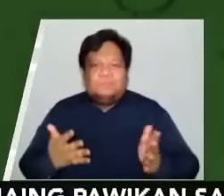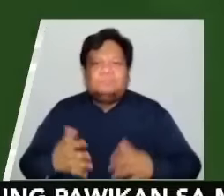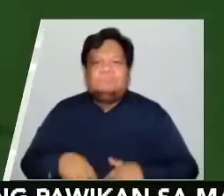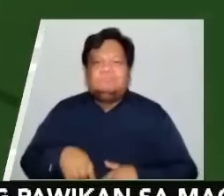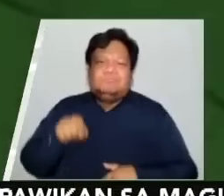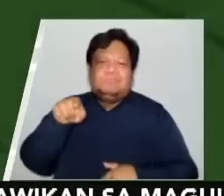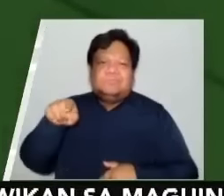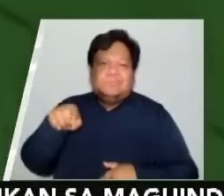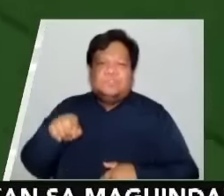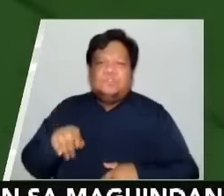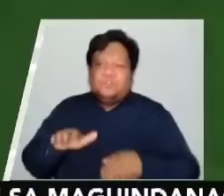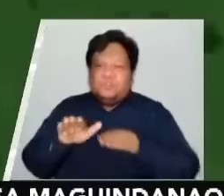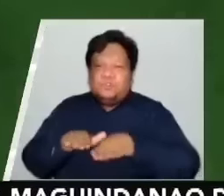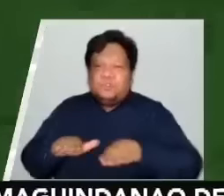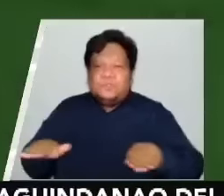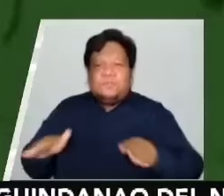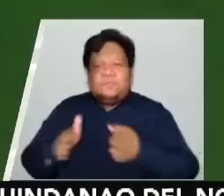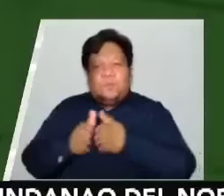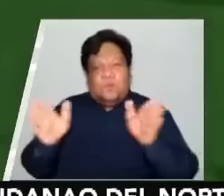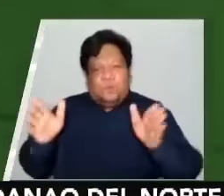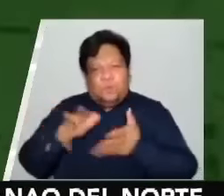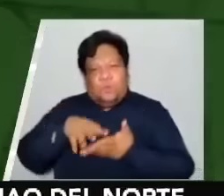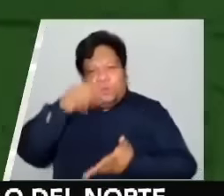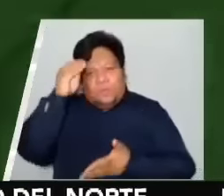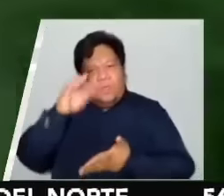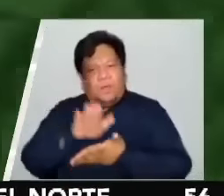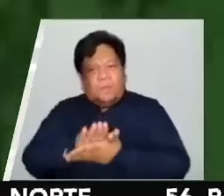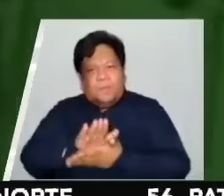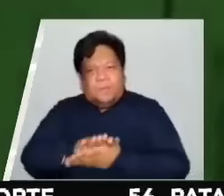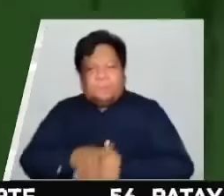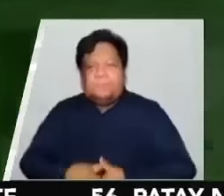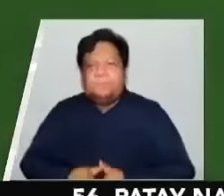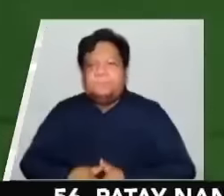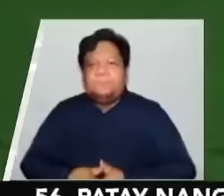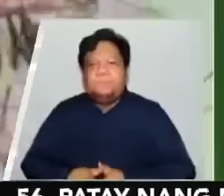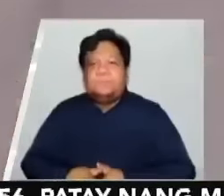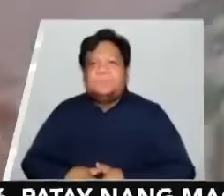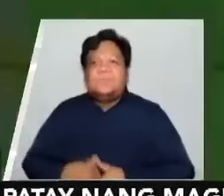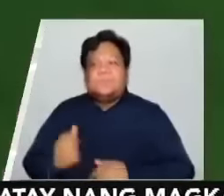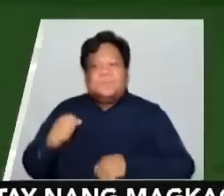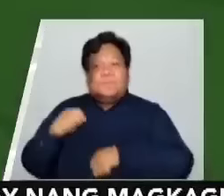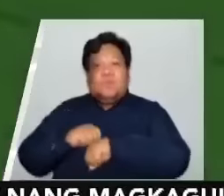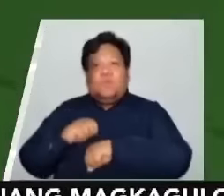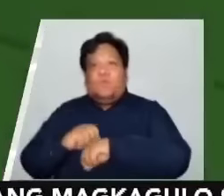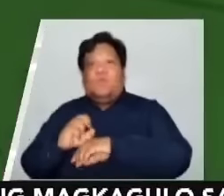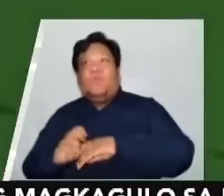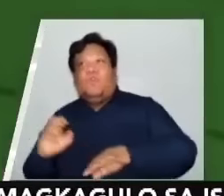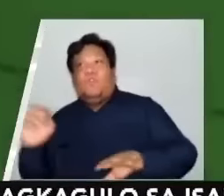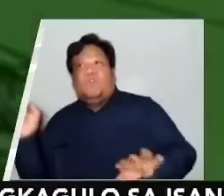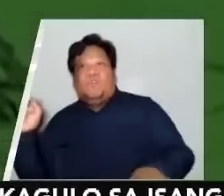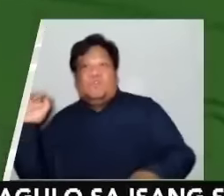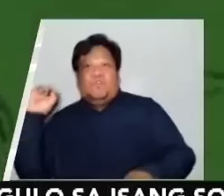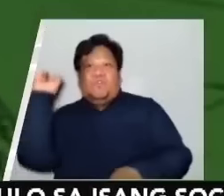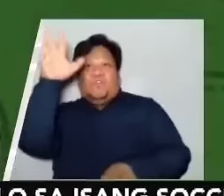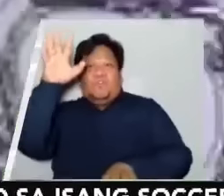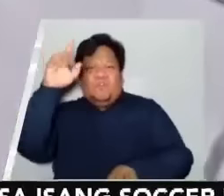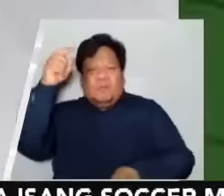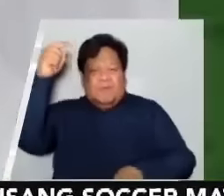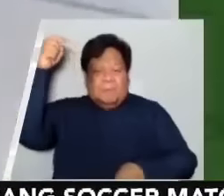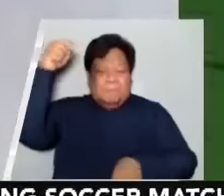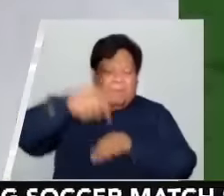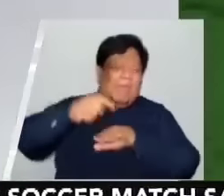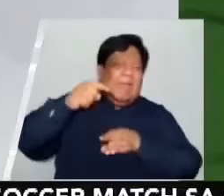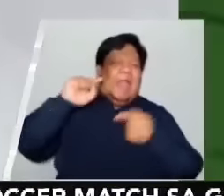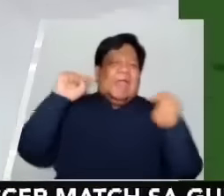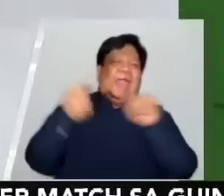God Learning Academy. Bato, bato sa langit. Aray! Aaray talaga ang ulo mo sa sagot ng mga bata. Ang